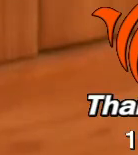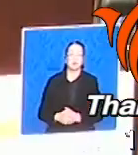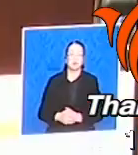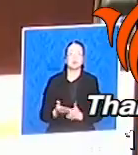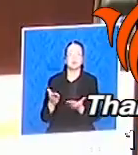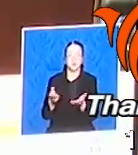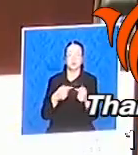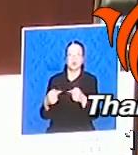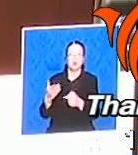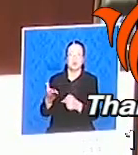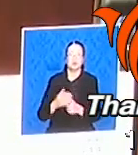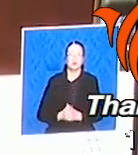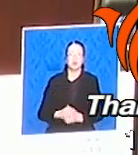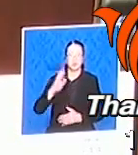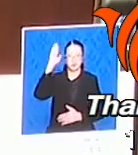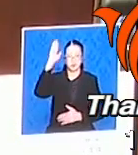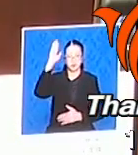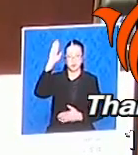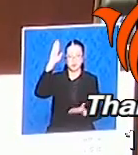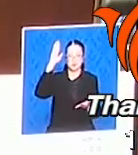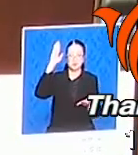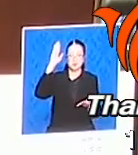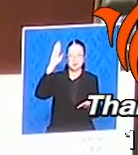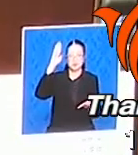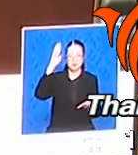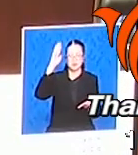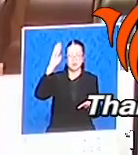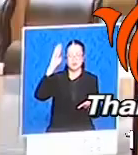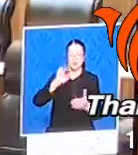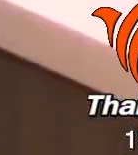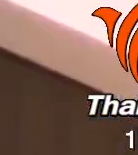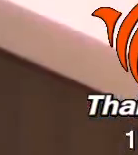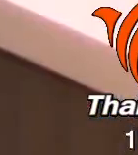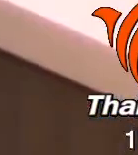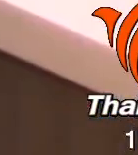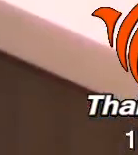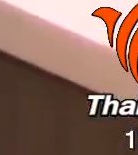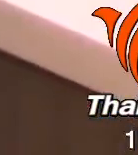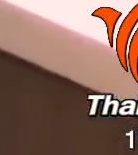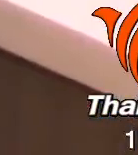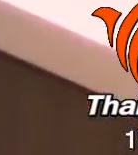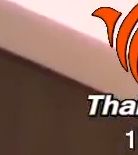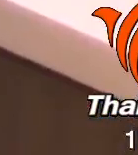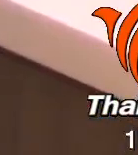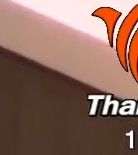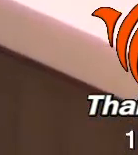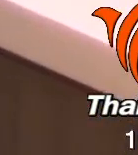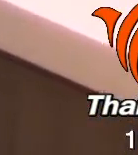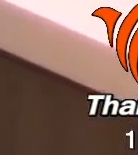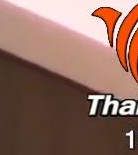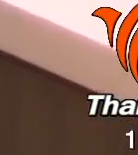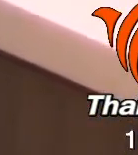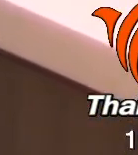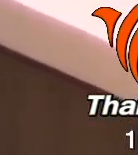ผู้ต้องขังที่พูดน่ะคือใครแต่ก็เชื่อได้ว่าคุณจุรินทร์กำลังพยายามสื่อไปที่คุณทักษิณชินวัตรทำให้นายวันมูฮัมหมัดน